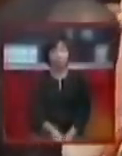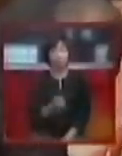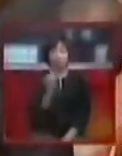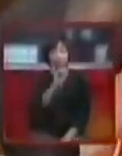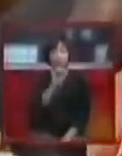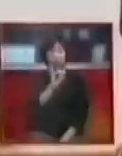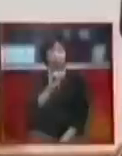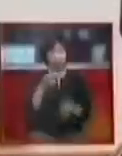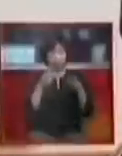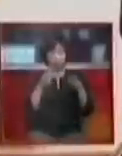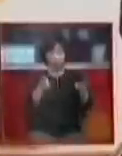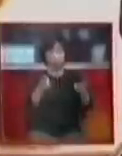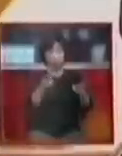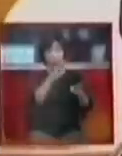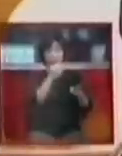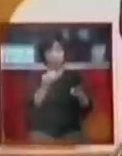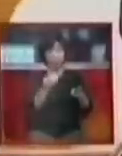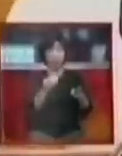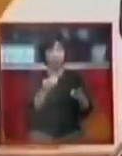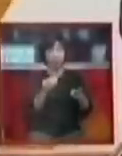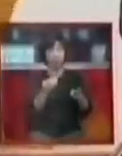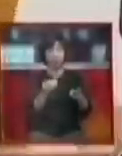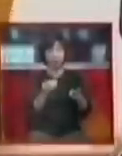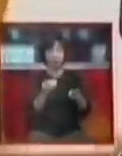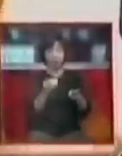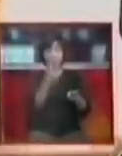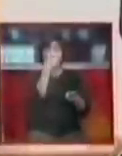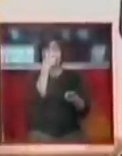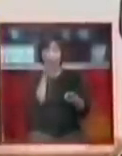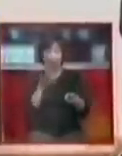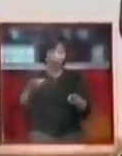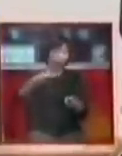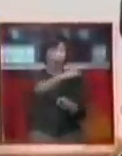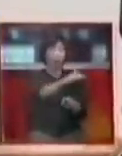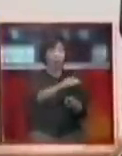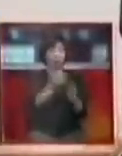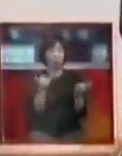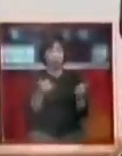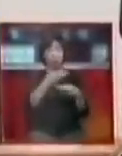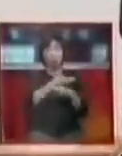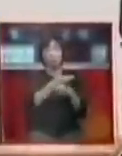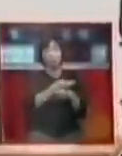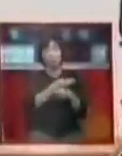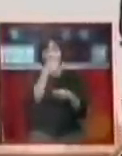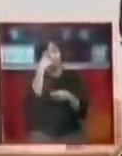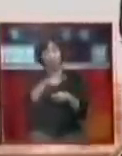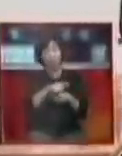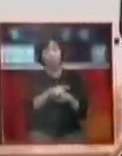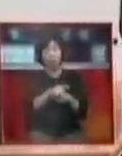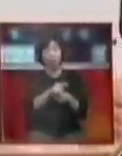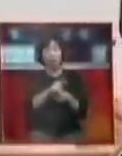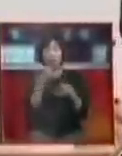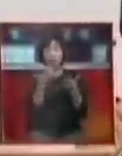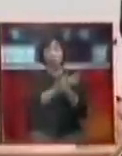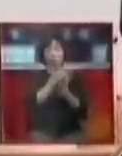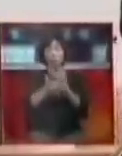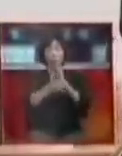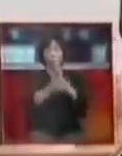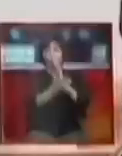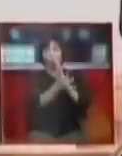Pati po ang mga kalsada at kurbadang mapanganib, tinutukoy at inaayos na gamit ang pinakamabagong